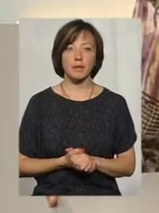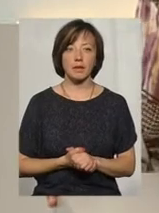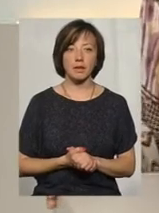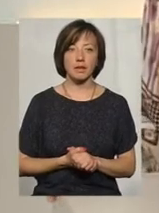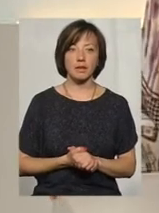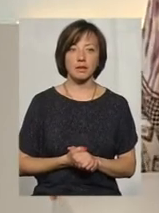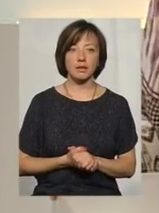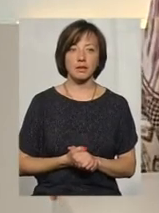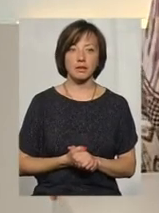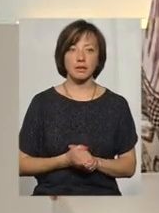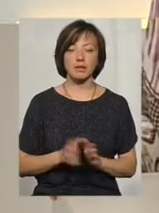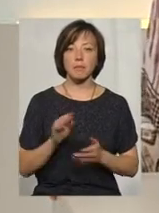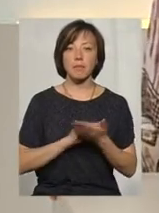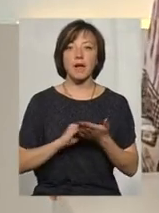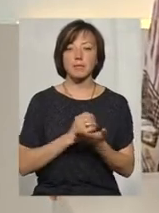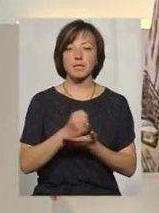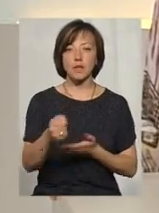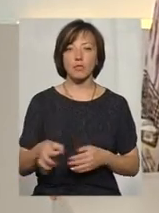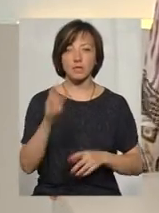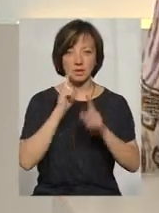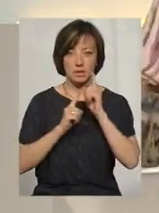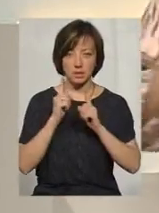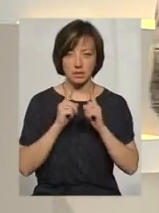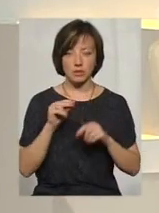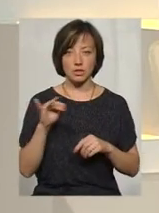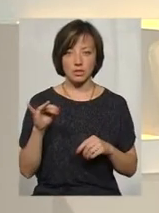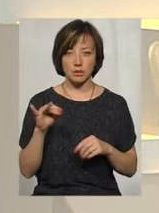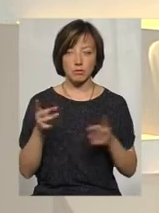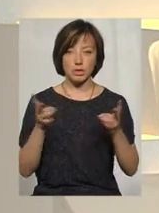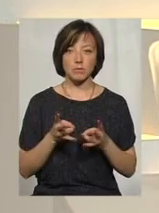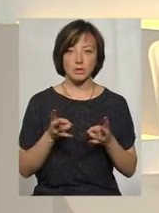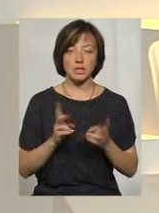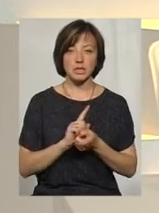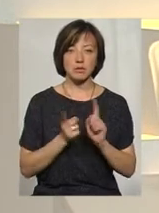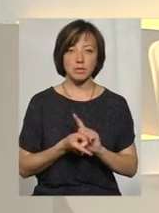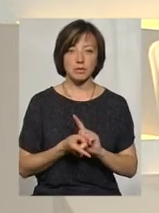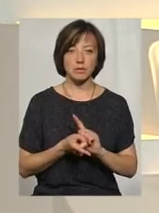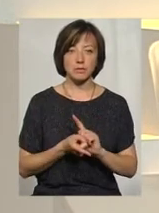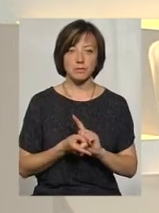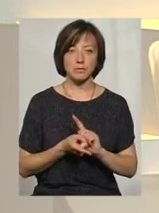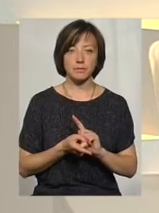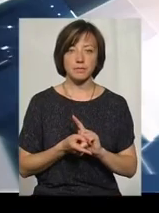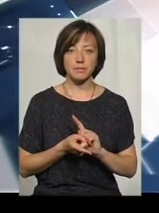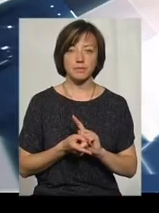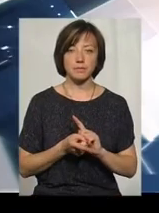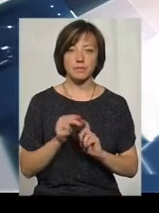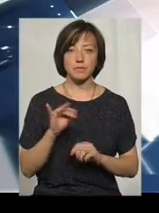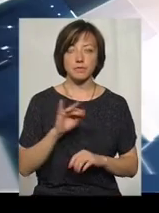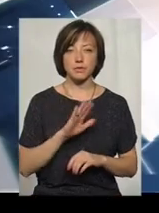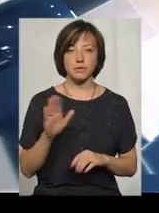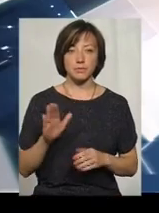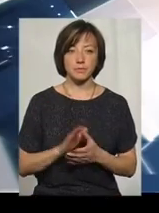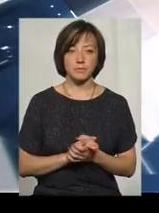власне система перепризначення в обласній раді, чи потрібно її змінювати, чи ні? На вашу думку.